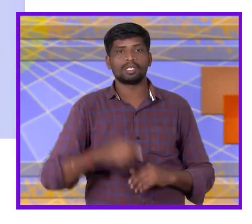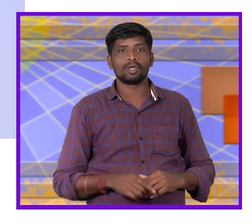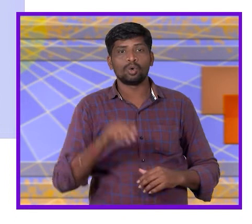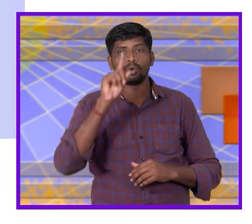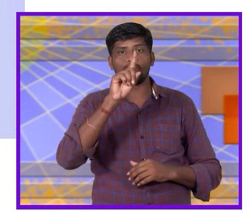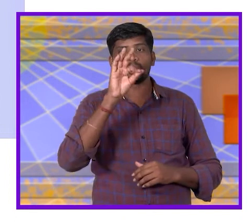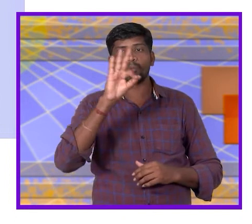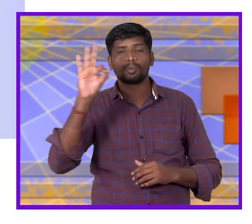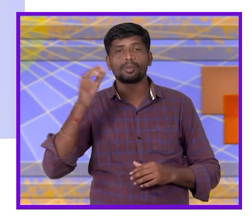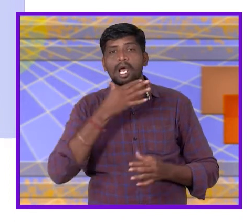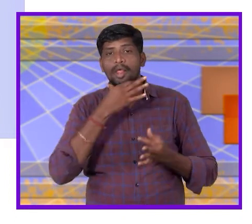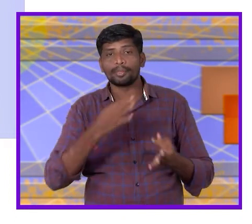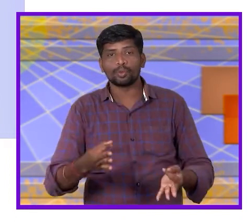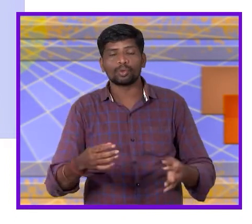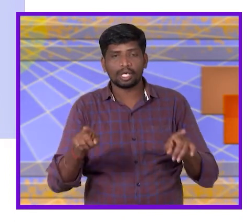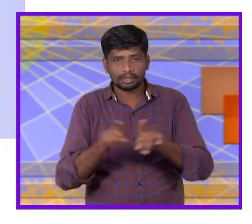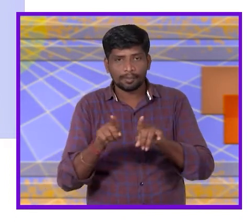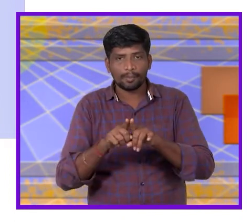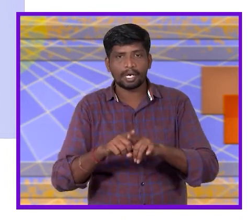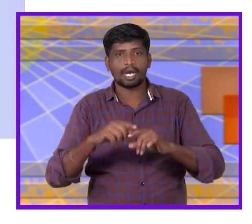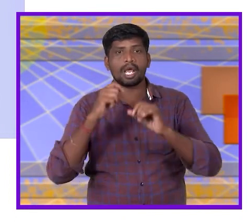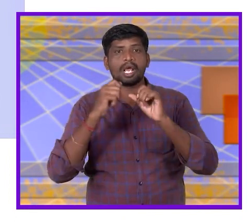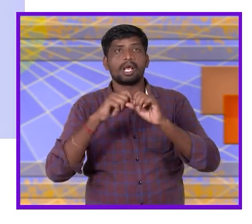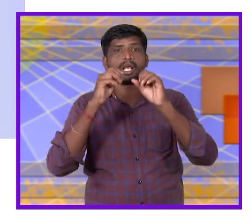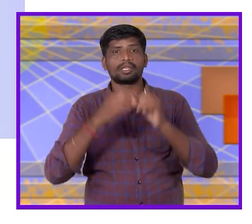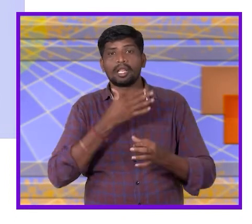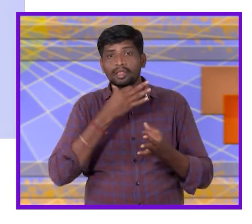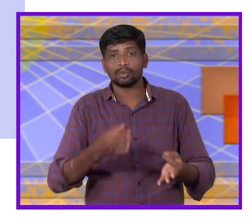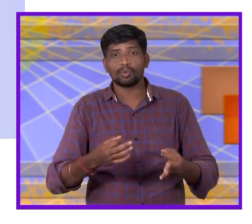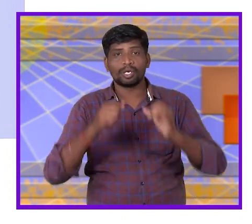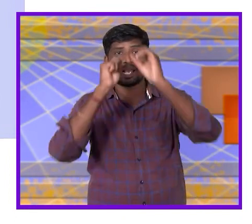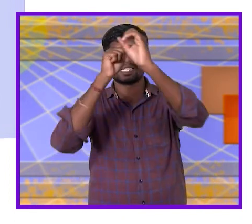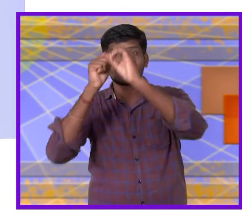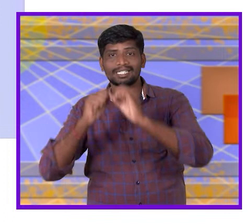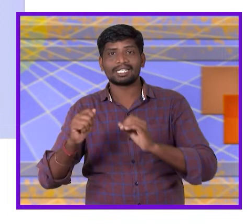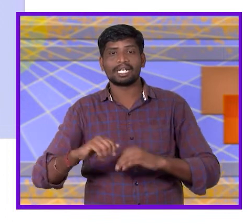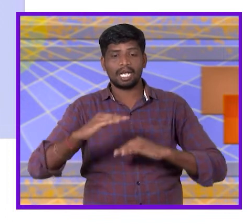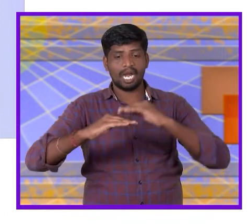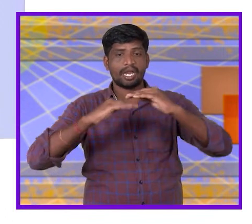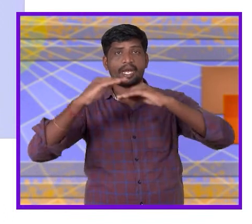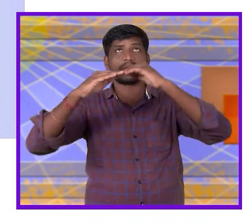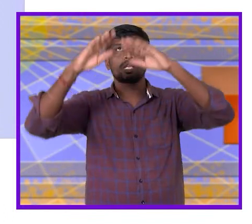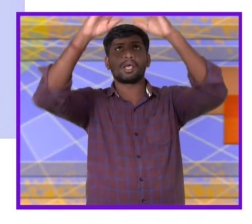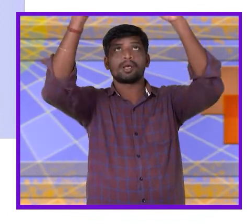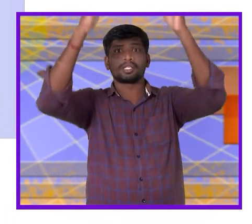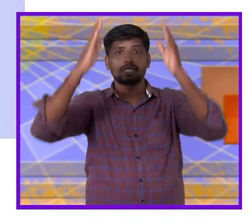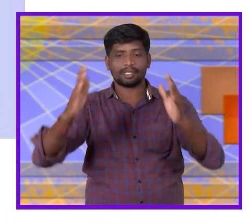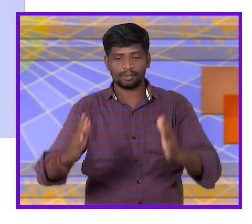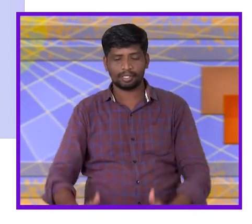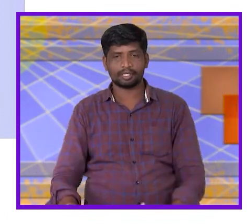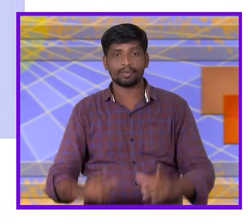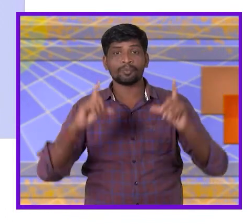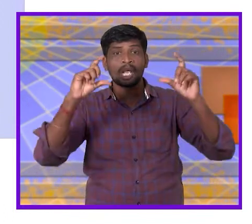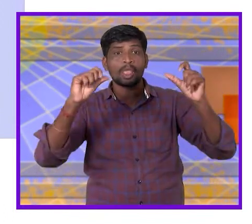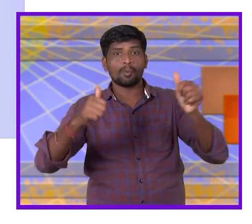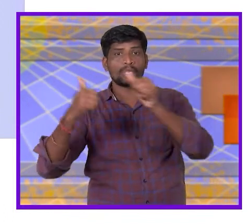133 அதிகாரங்களை குறிக்கக்கூடிய விதத்தில் 133 அடி உயரத்தில் அற்புதமாக வடிவமைக்கப்பட்டிருக்கிறது. விவேகானந்தர் பாறைக்கு மிக